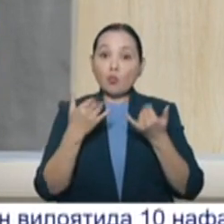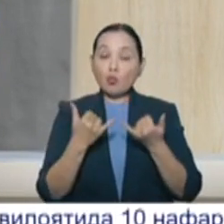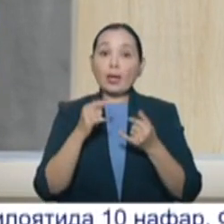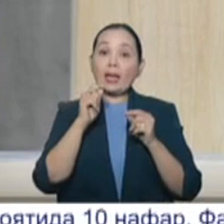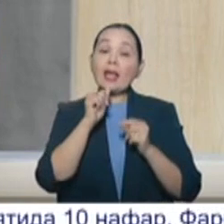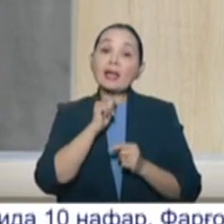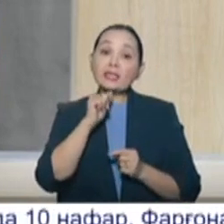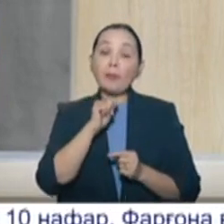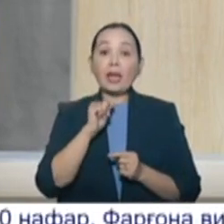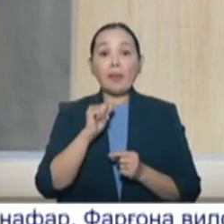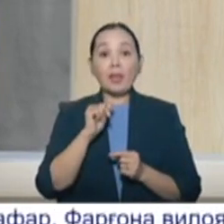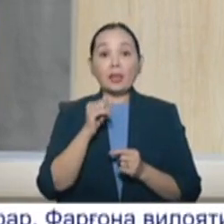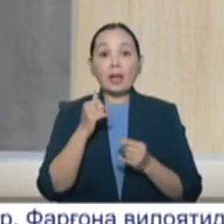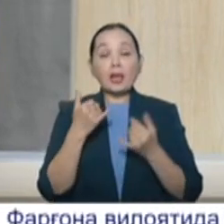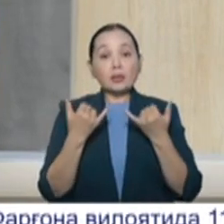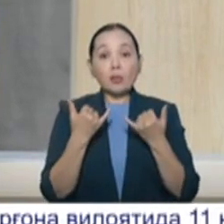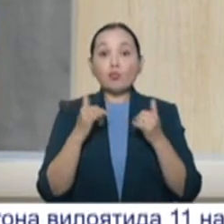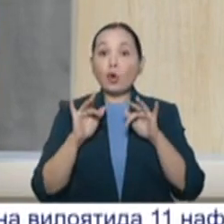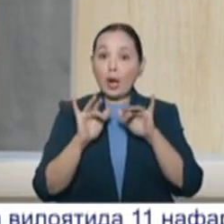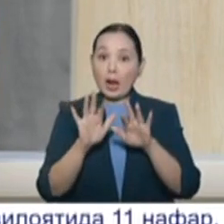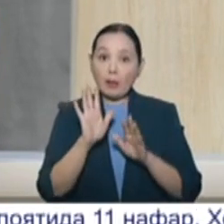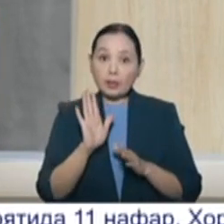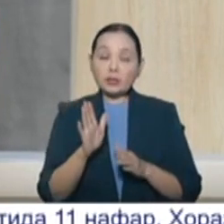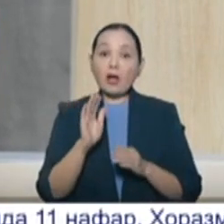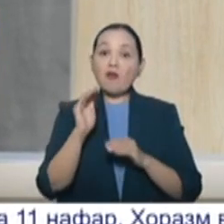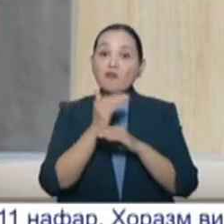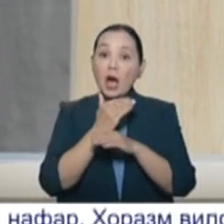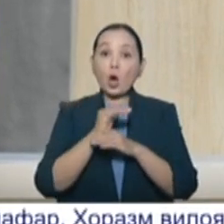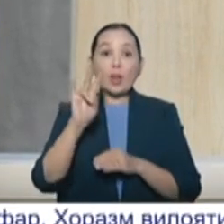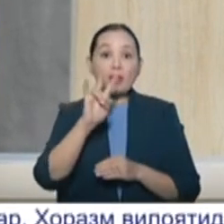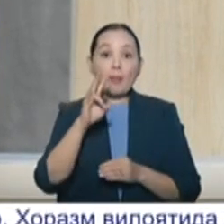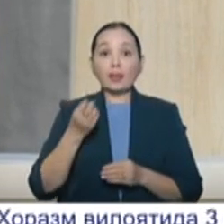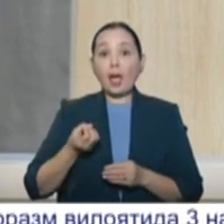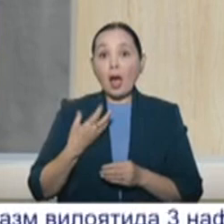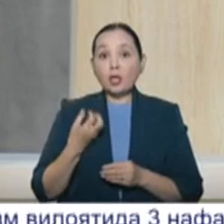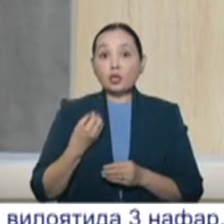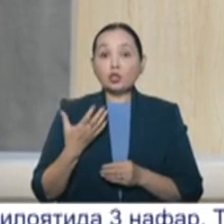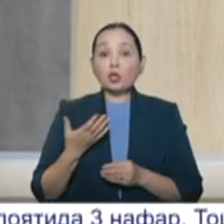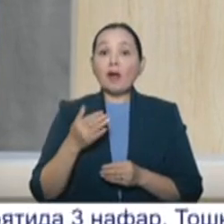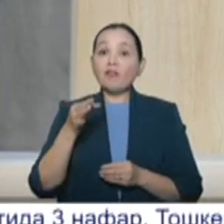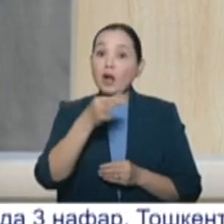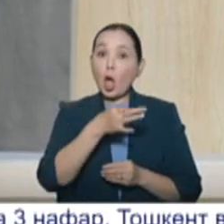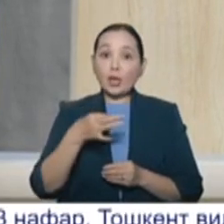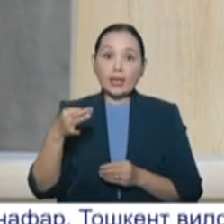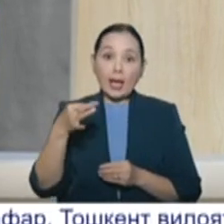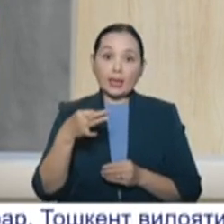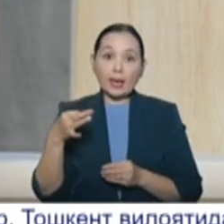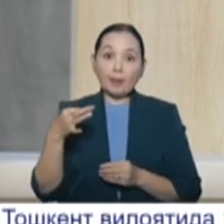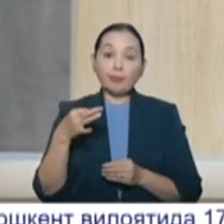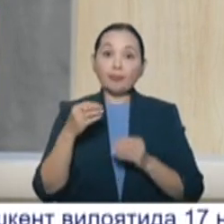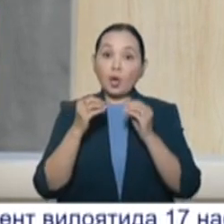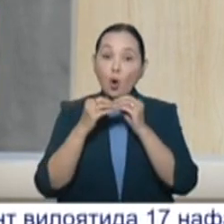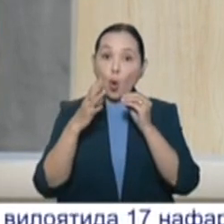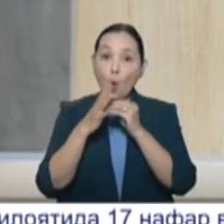eksperiment darajasida hozir nima qilamiz? Farg'ona, Namangan, Andijon viloyatlariga